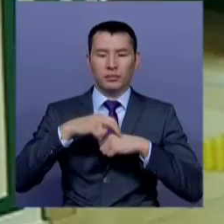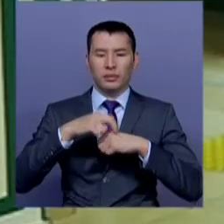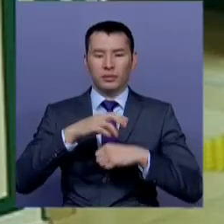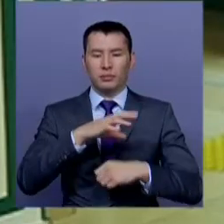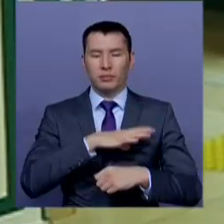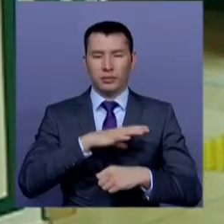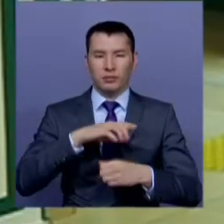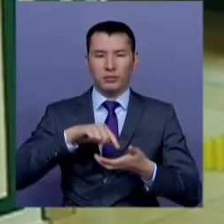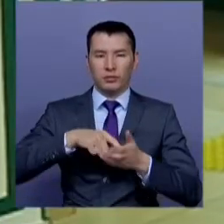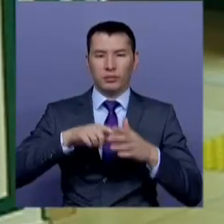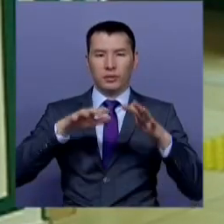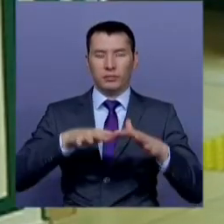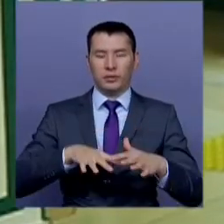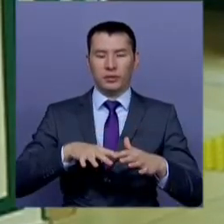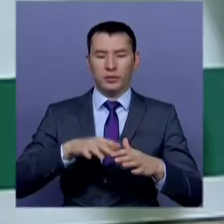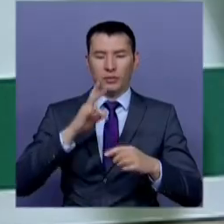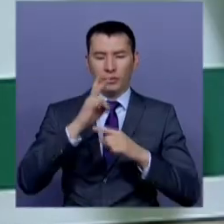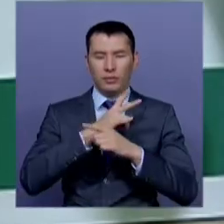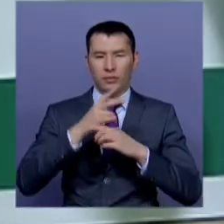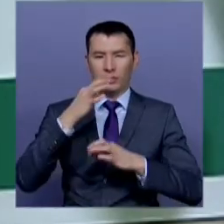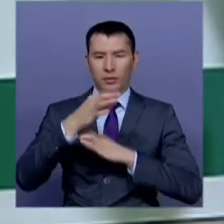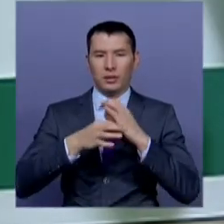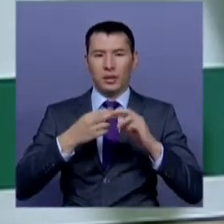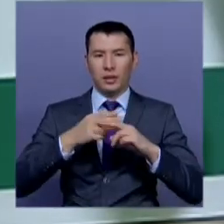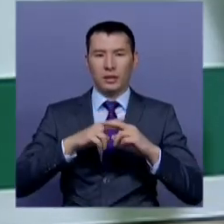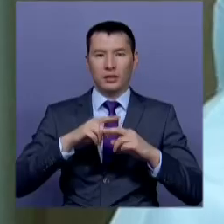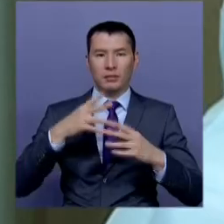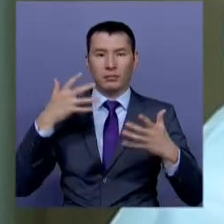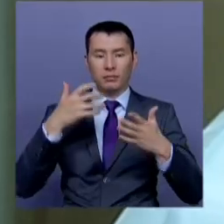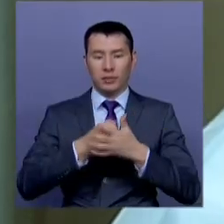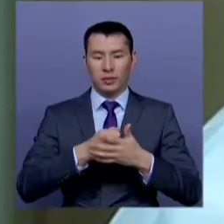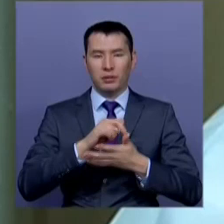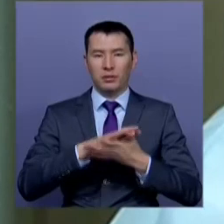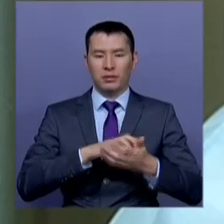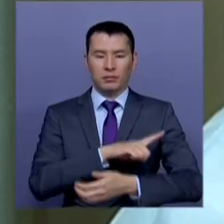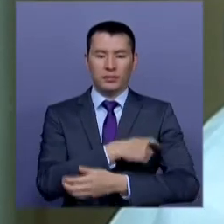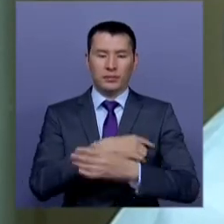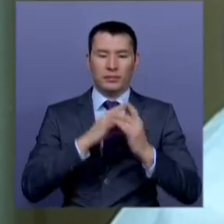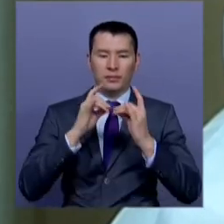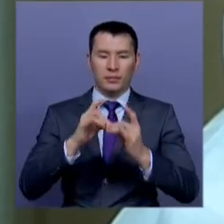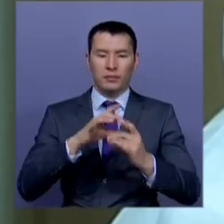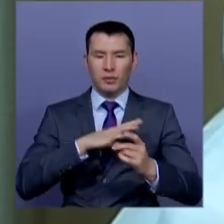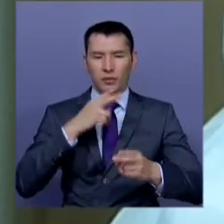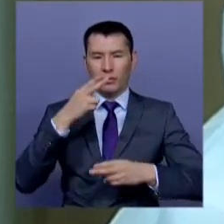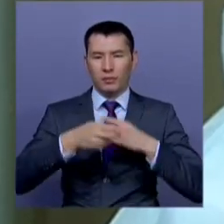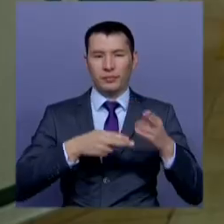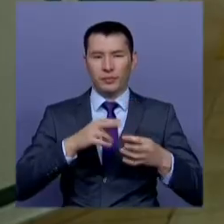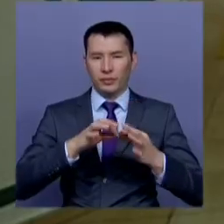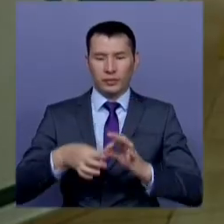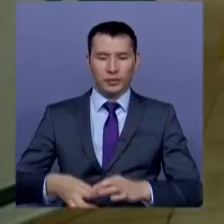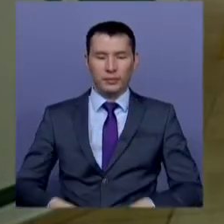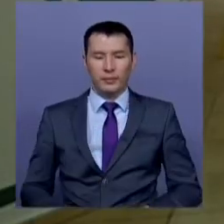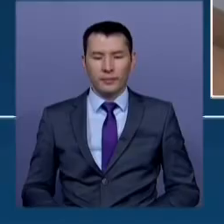на посту и нес службу в составе ночной смены. После ДТП он попал в реанимацию. Нейрохирурги провели ему операцию.